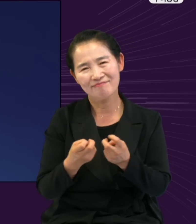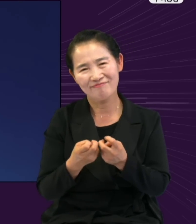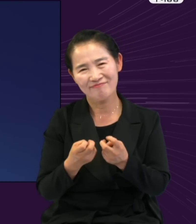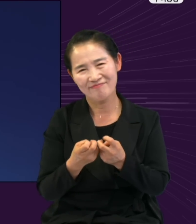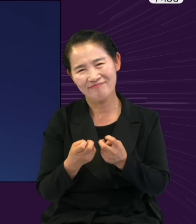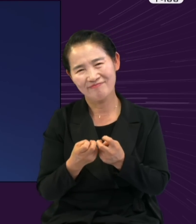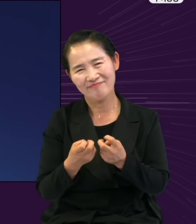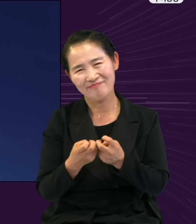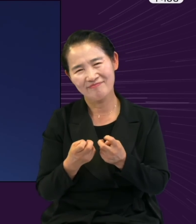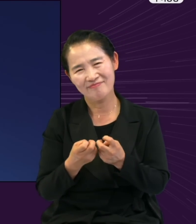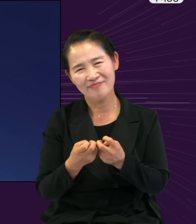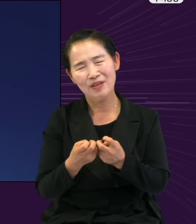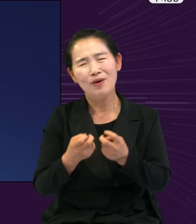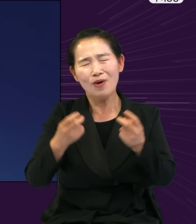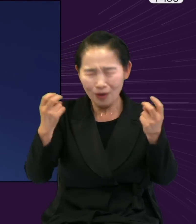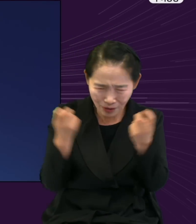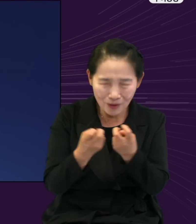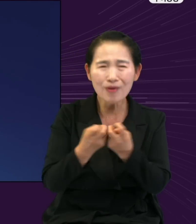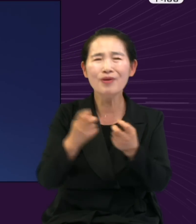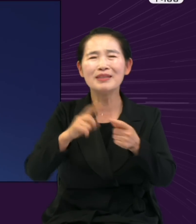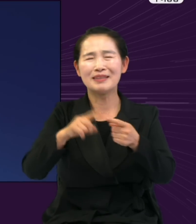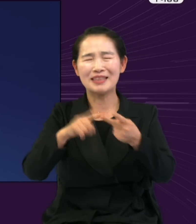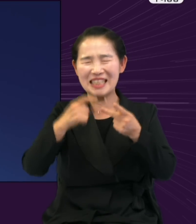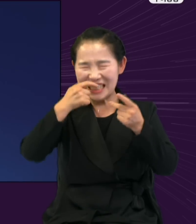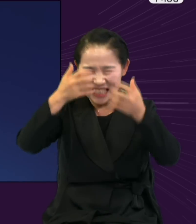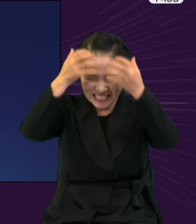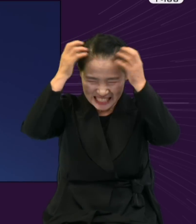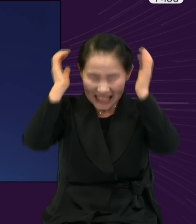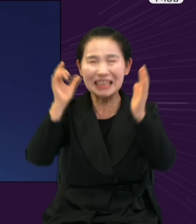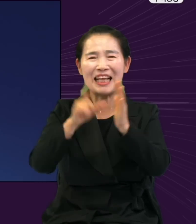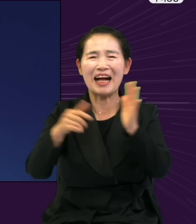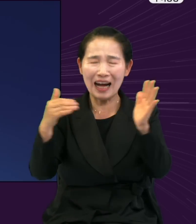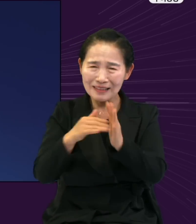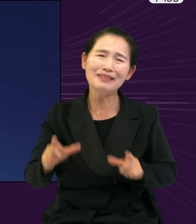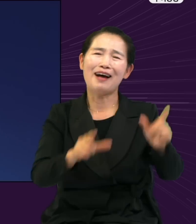살아남아야죠. 끝까지 머리가 하얘지도록 살아야 한다고 생각합니다.